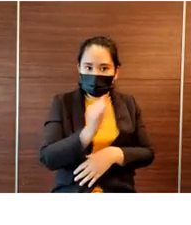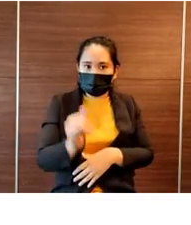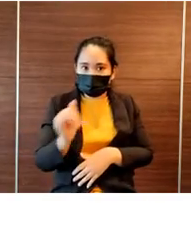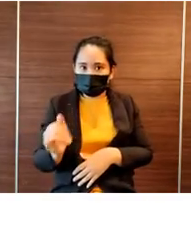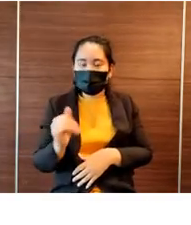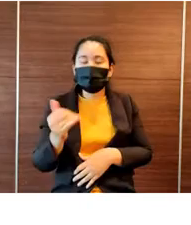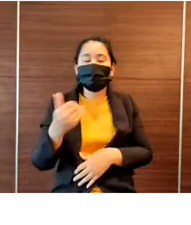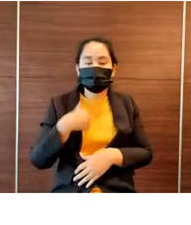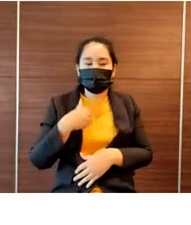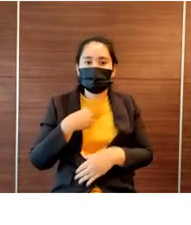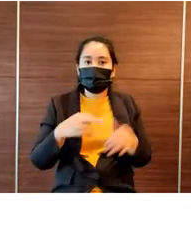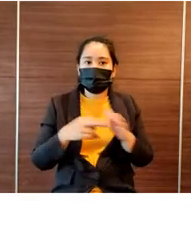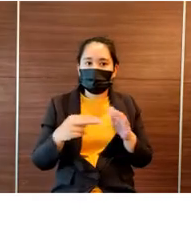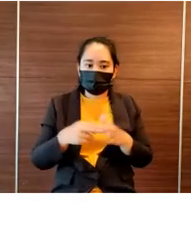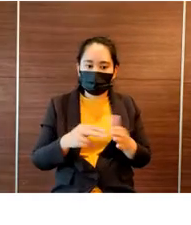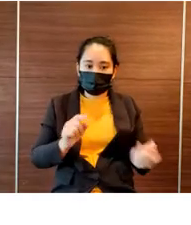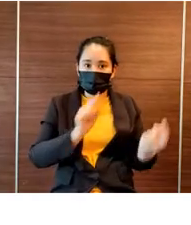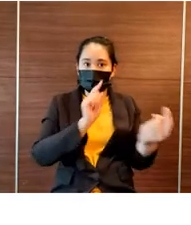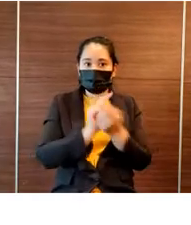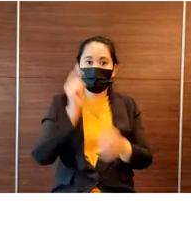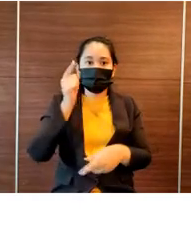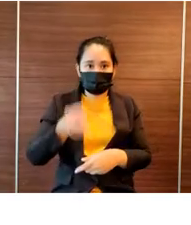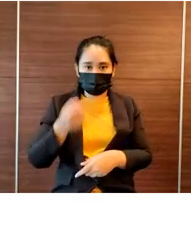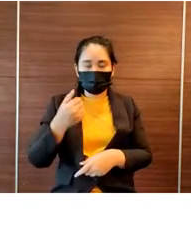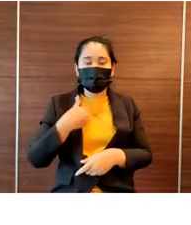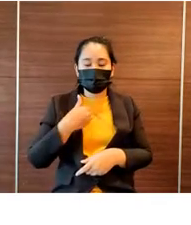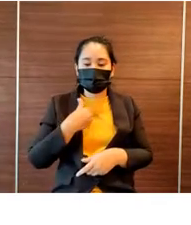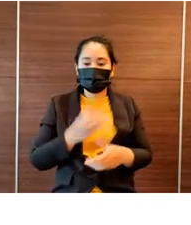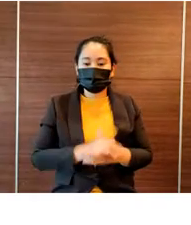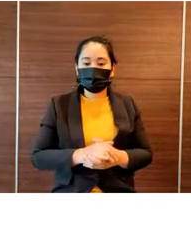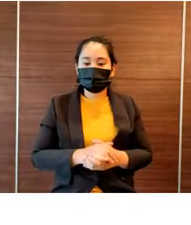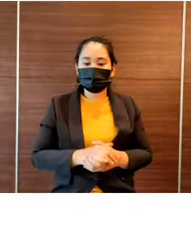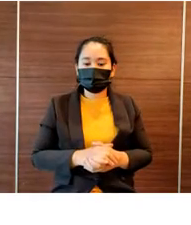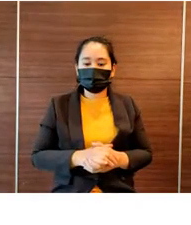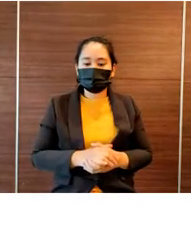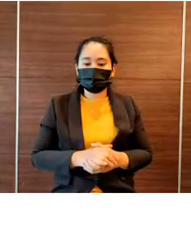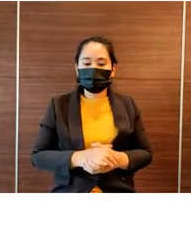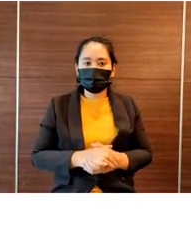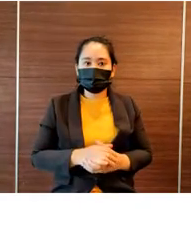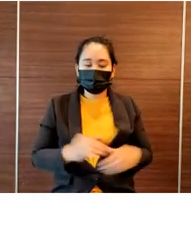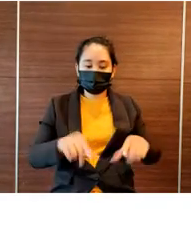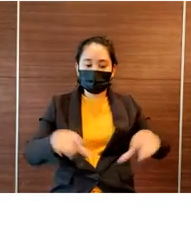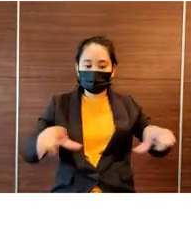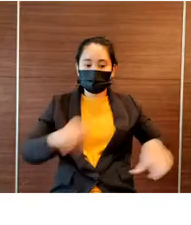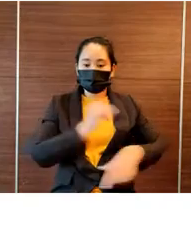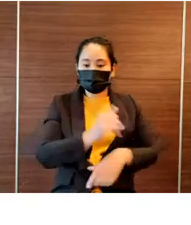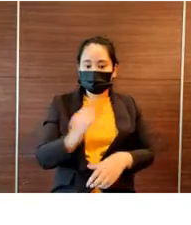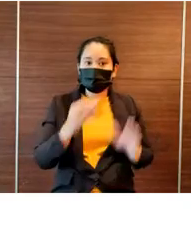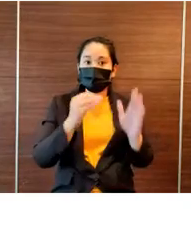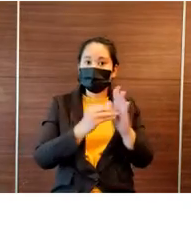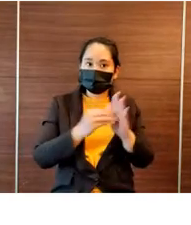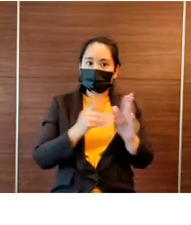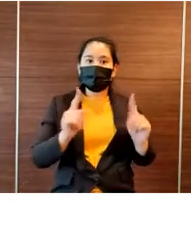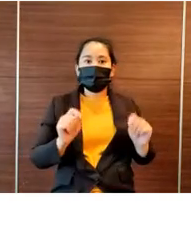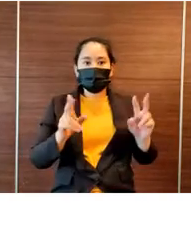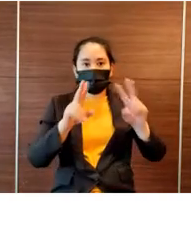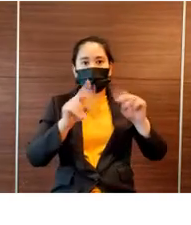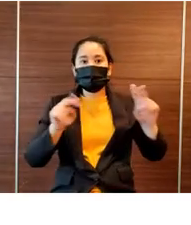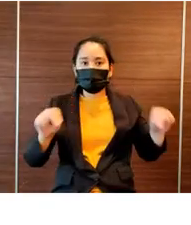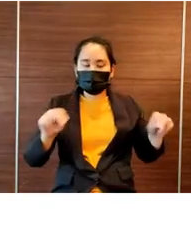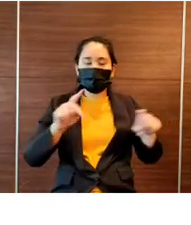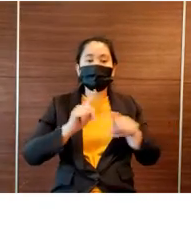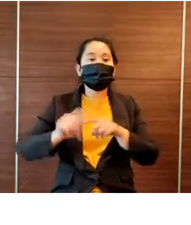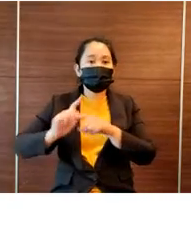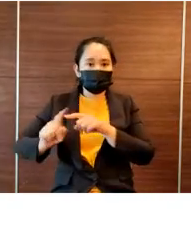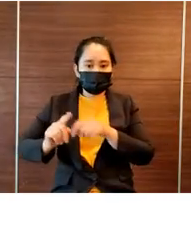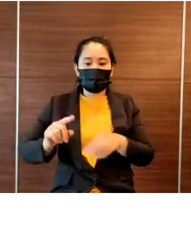ที่เป็นลงไปในพื้นที่ก็พื้นที่ที่ว่าเนี่ยเป็นกรุงเทพและปริมณฑลเลยนะคะสำหรับที